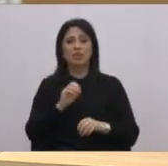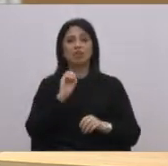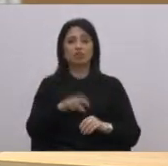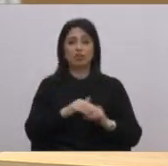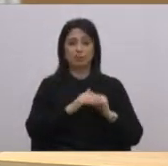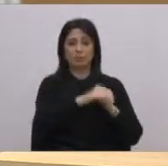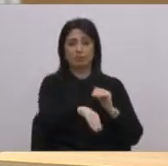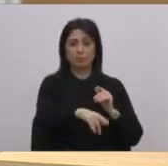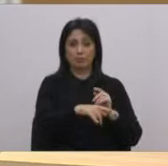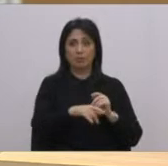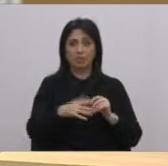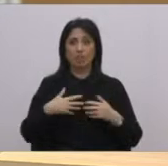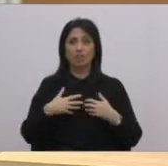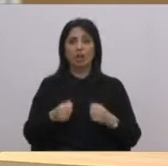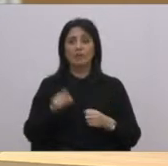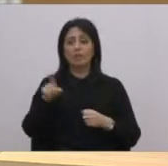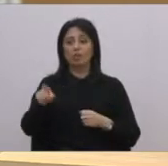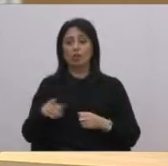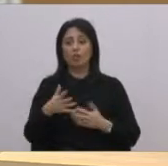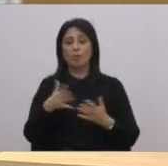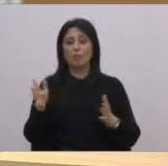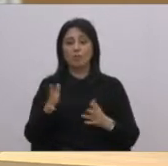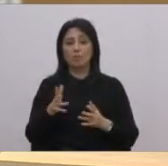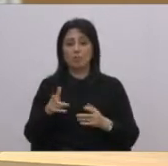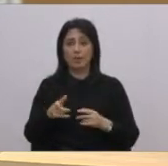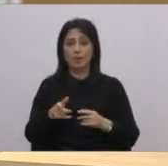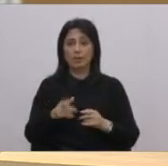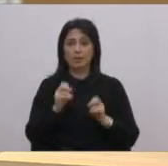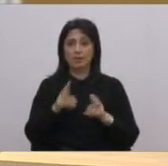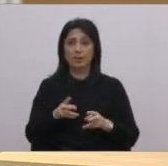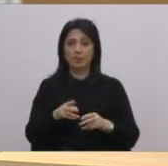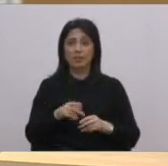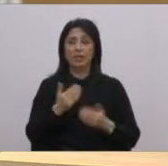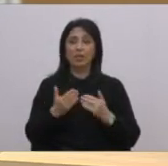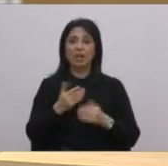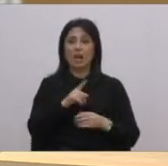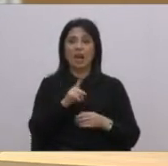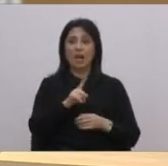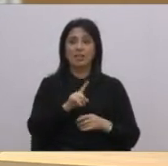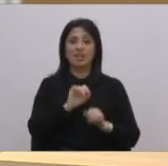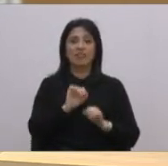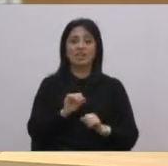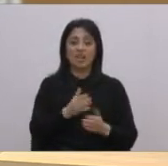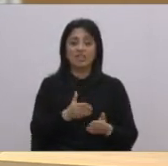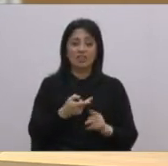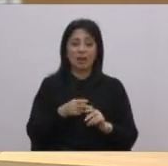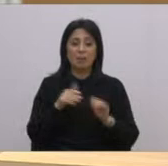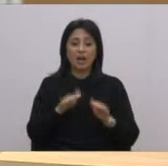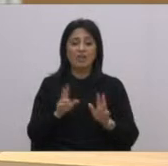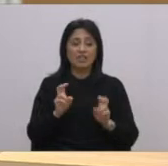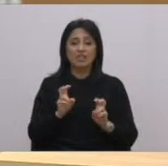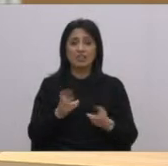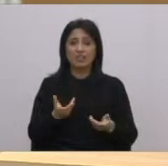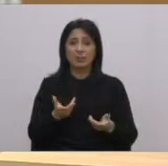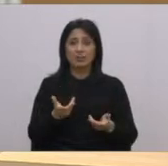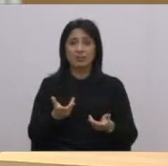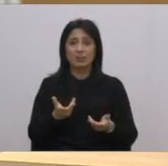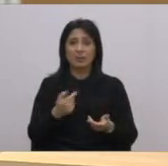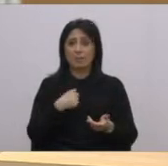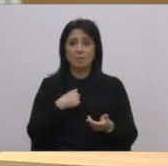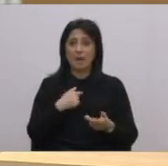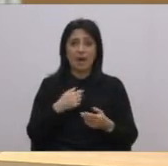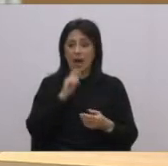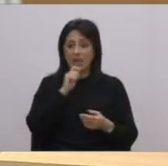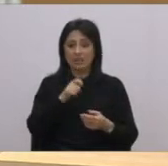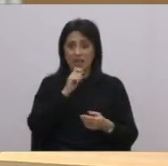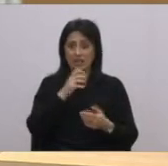ჩემ ჯანმრთელობას და ჩემი მგზავრების ჯანმრთელობას. Და თქვენ რა დაიცავით აი ამ გადაწყვეტილებით, მე რო არ